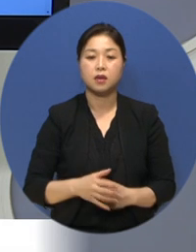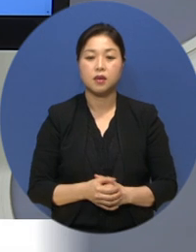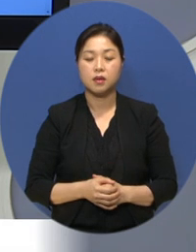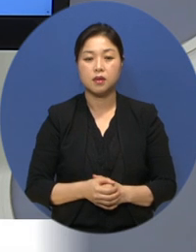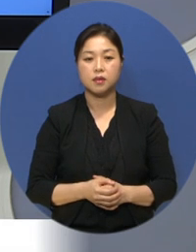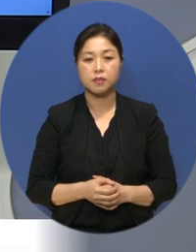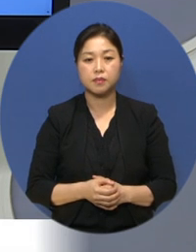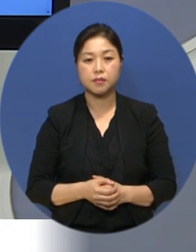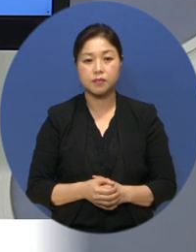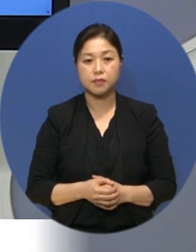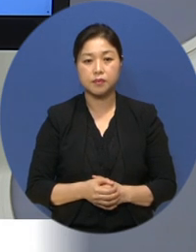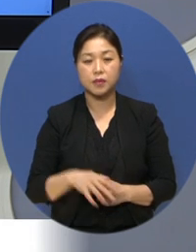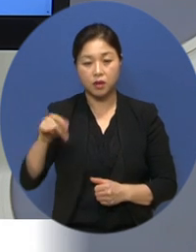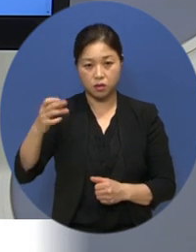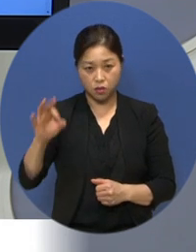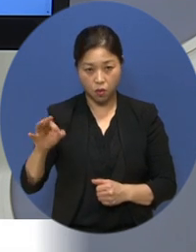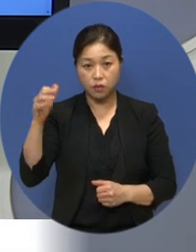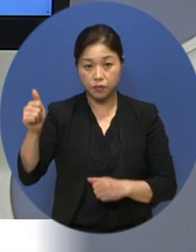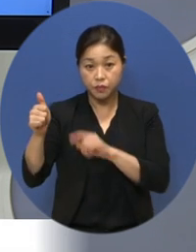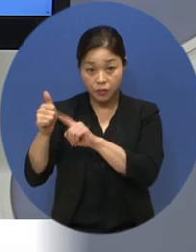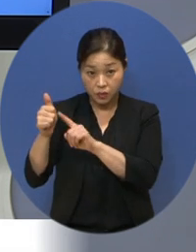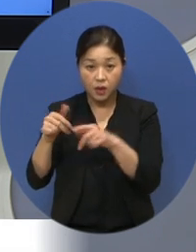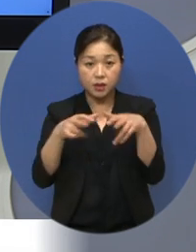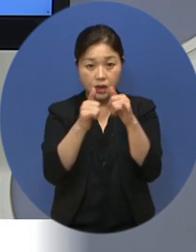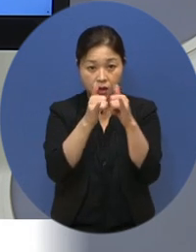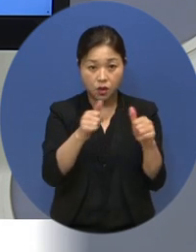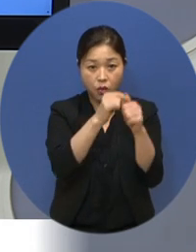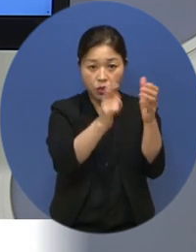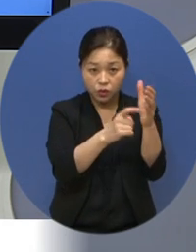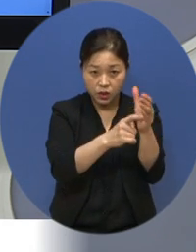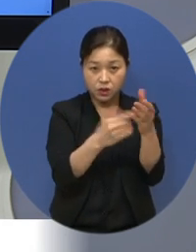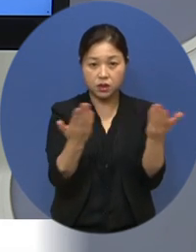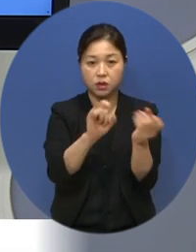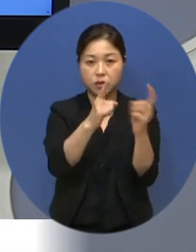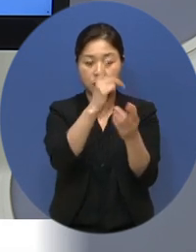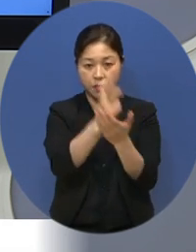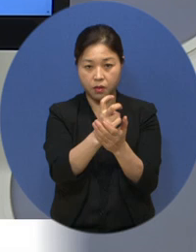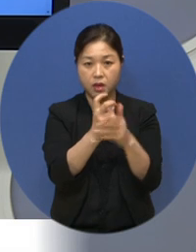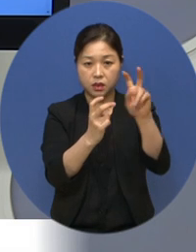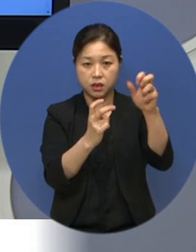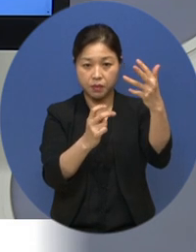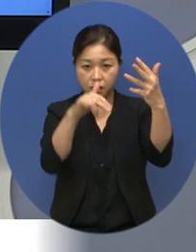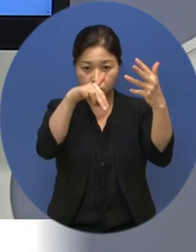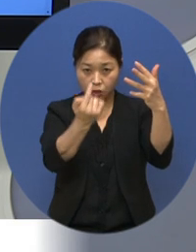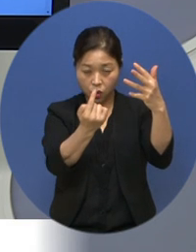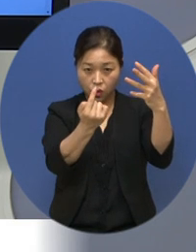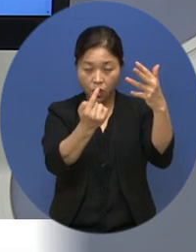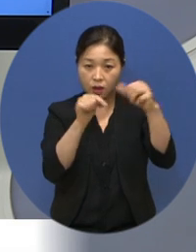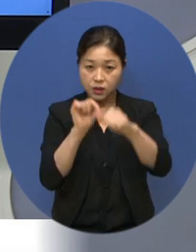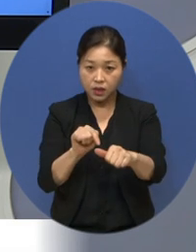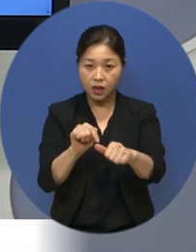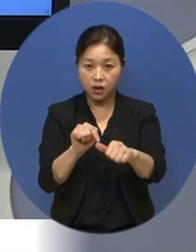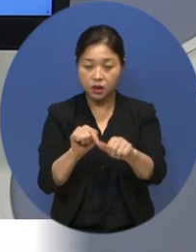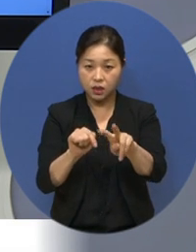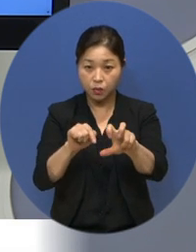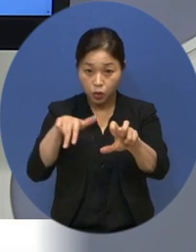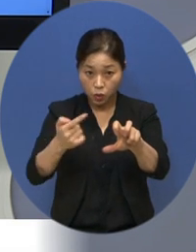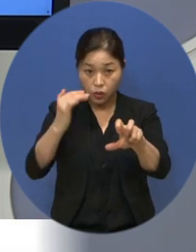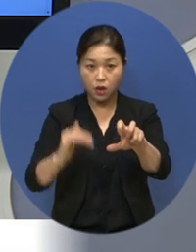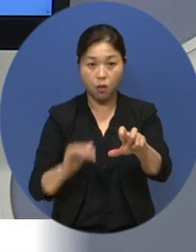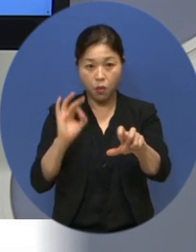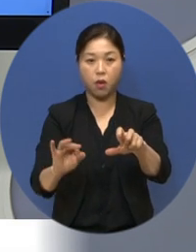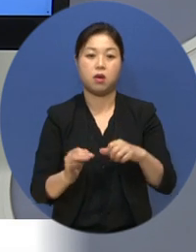데요 송 의원은 장애인 고용촉진 및 직업재활법 제 28 조 밀 시행령 제 25조 에